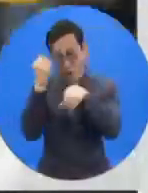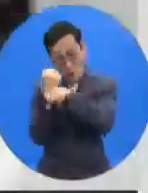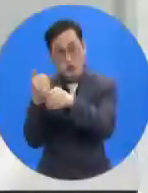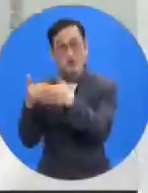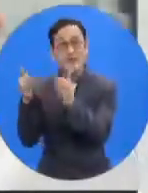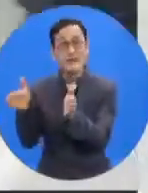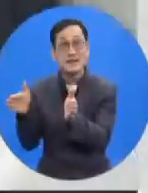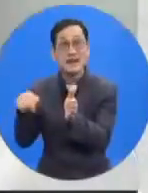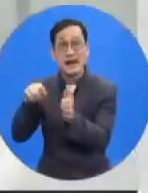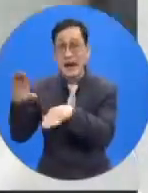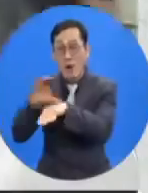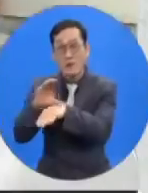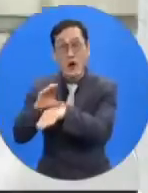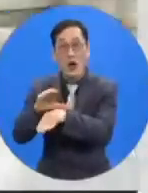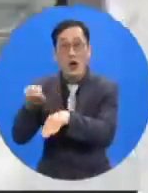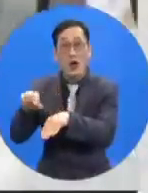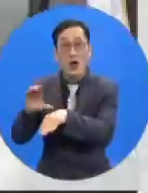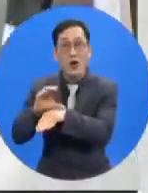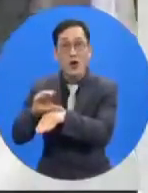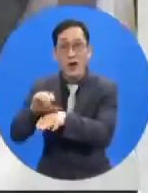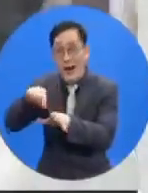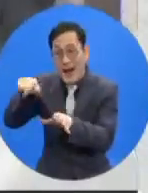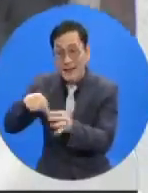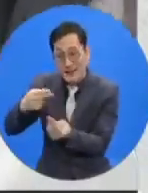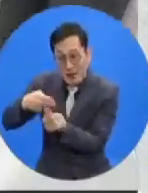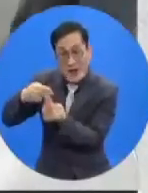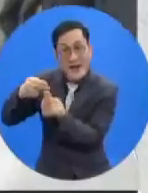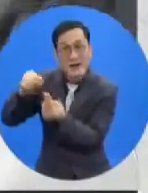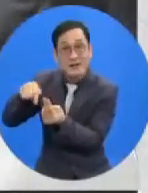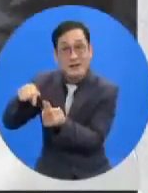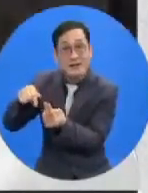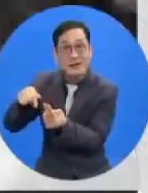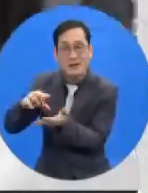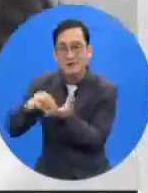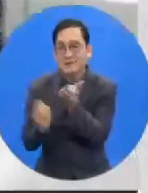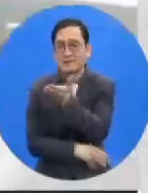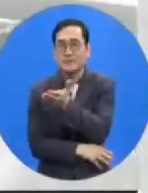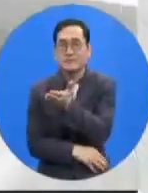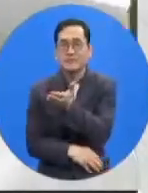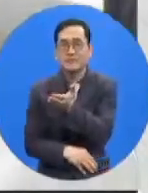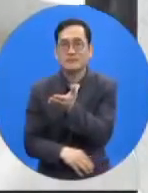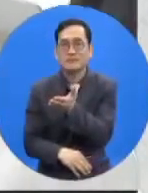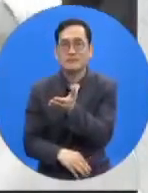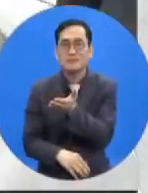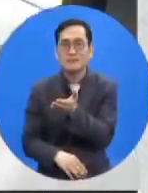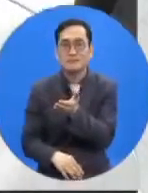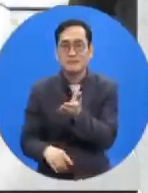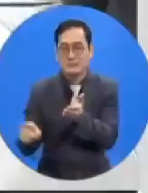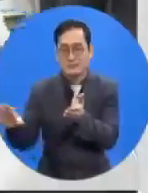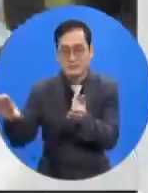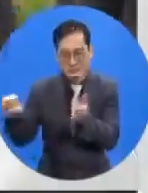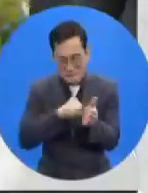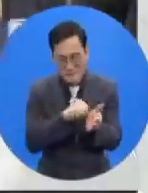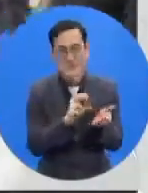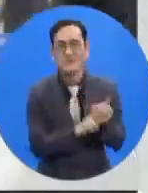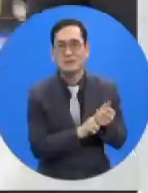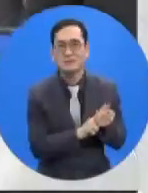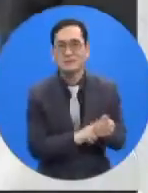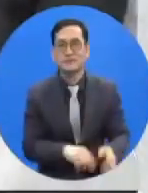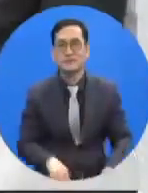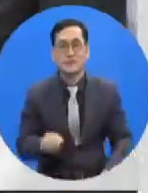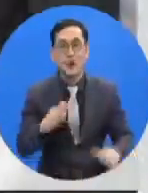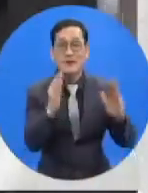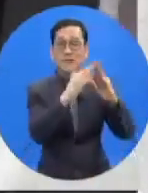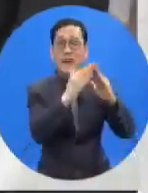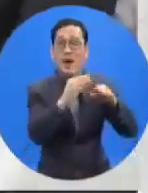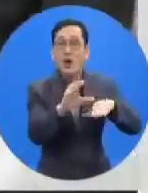은닉했고, 은닉했다는 말은 숨겼다라는 이야기 아니겠습니까? 그 다음에 이제 집에 있는 그 PC를, 그것도 그 집에 있는 PC 한